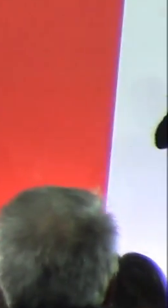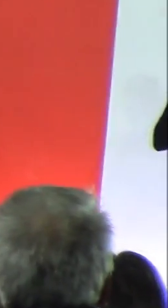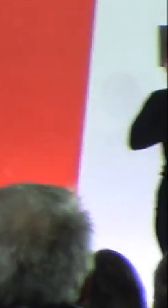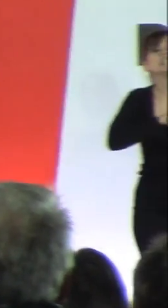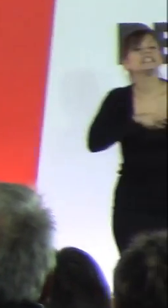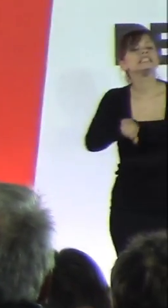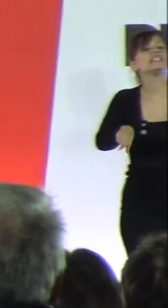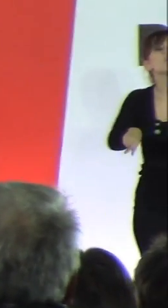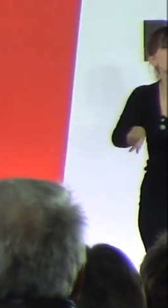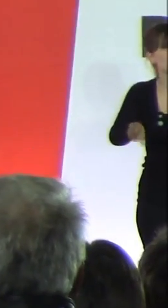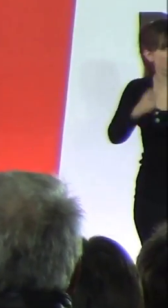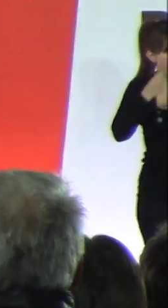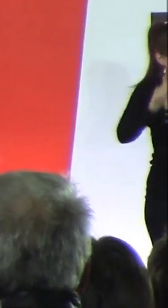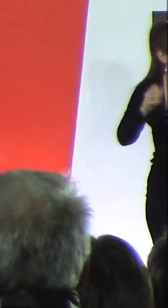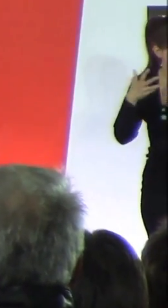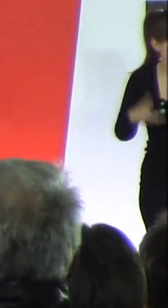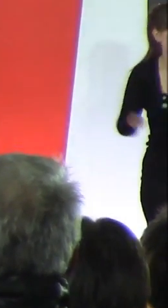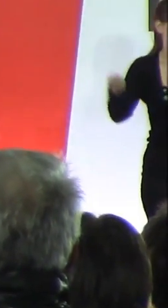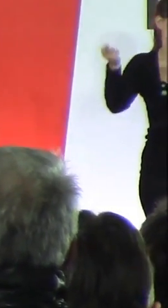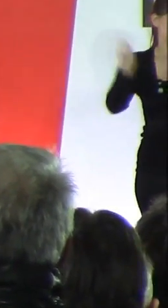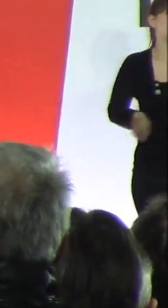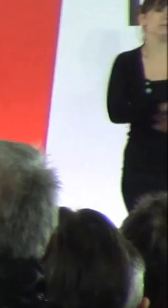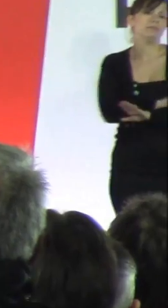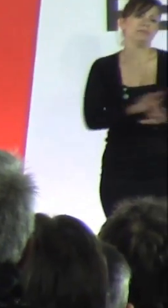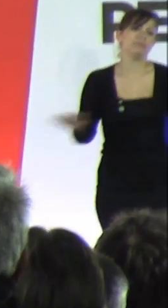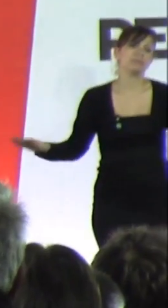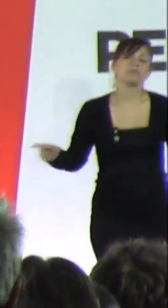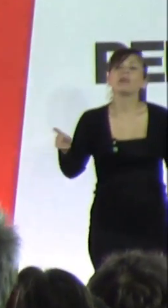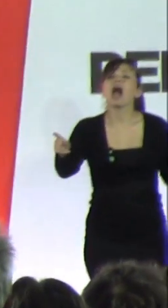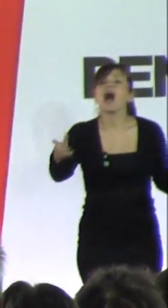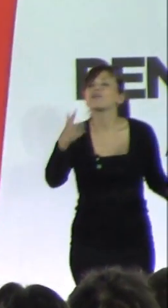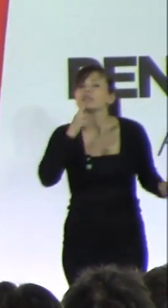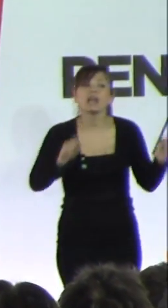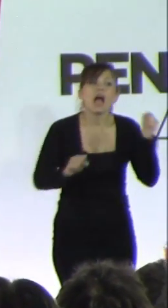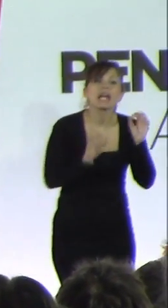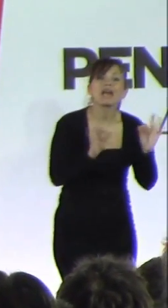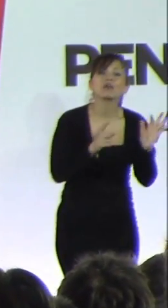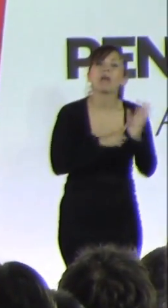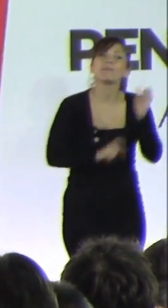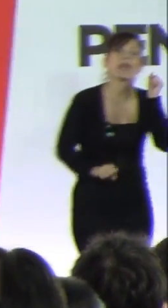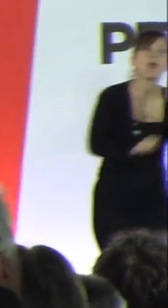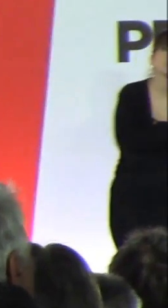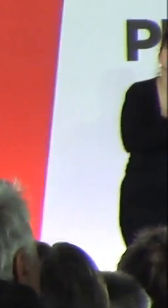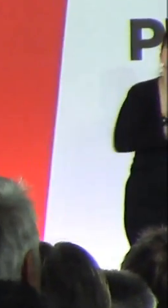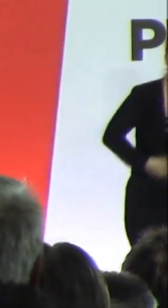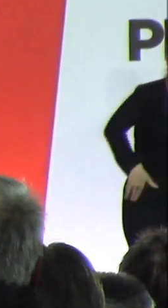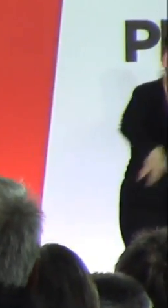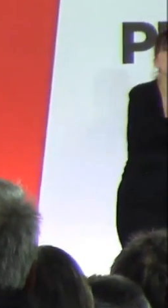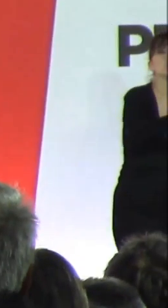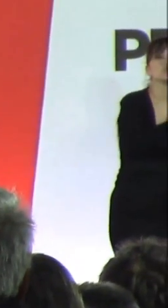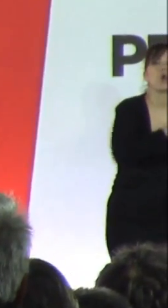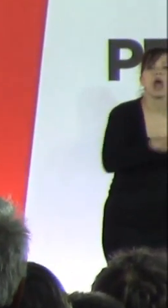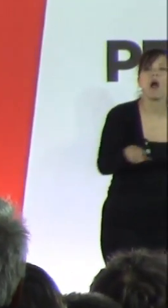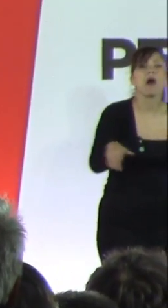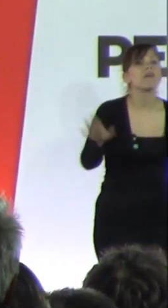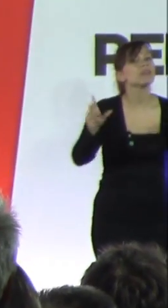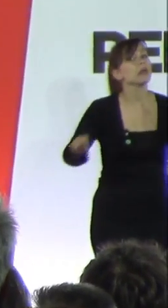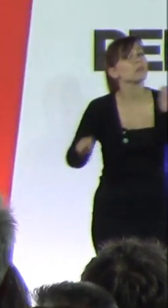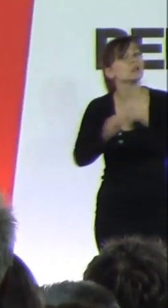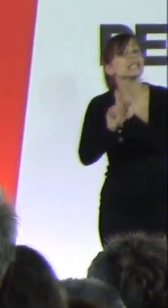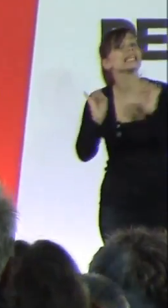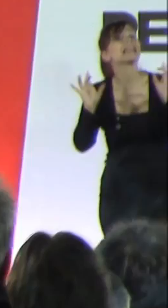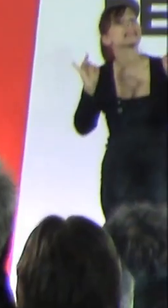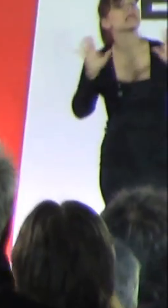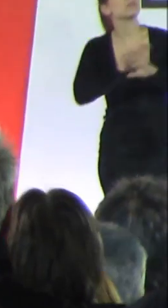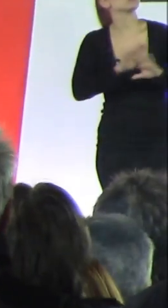Αυτοί που από συνήγοροι των πολιτών γίνανε συνήγοροι των συμφερόντων και δεν παραστάθηκαν ούτε στη δίκη